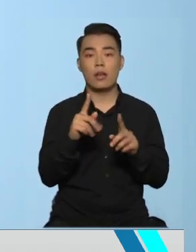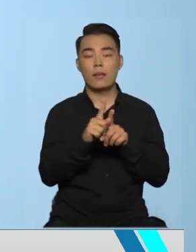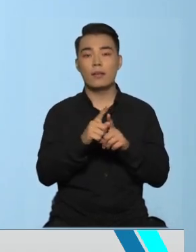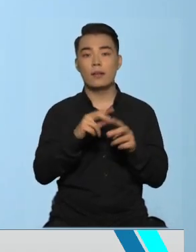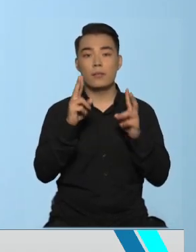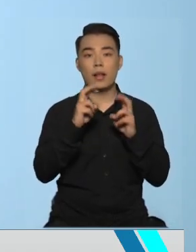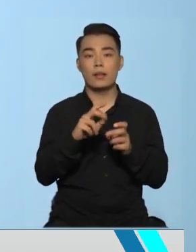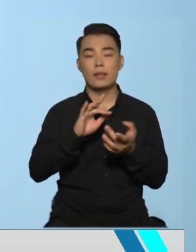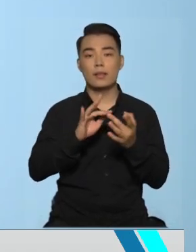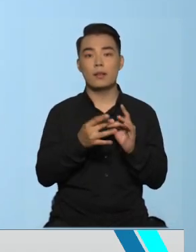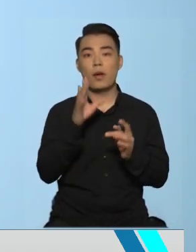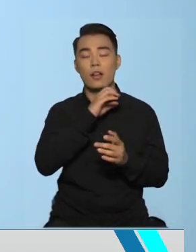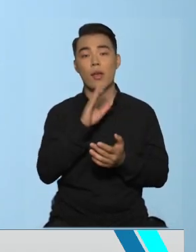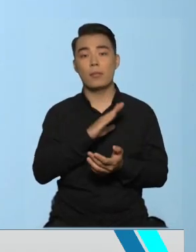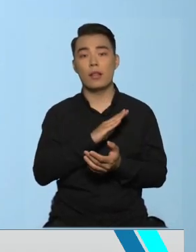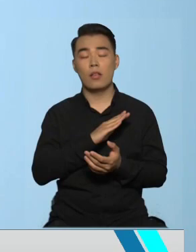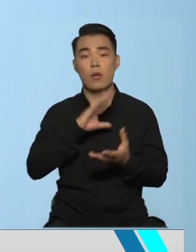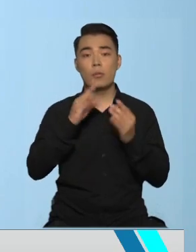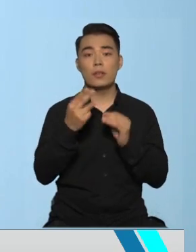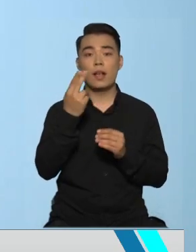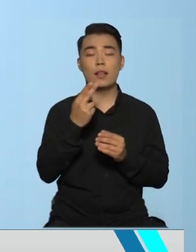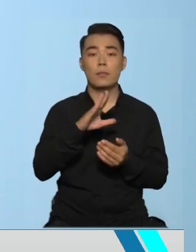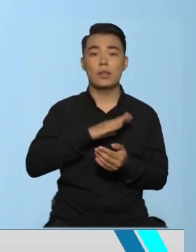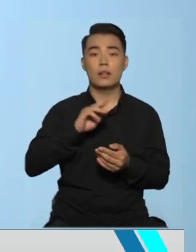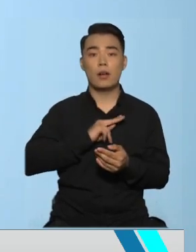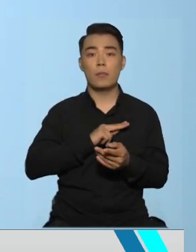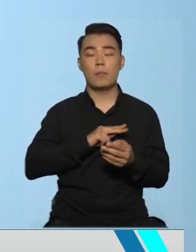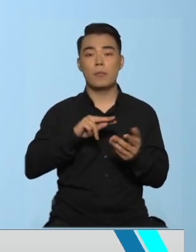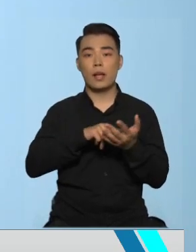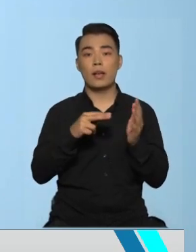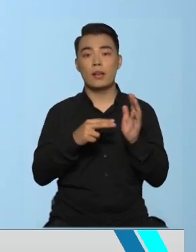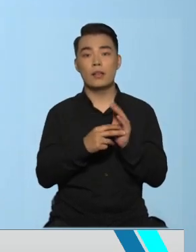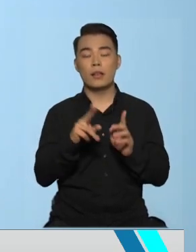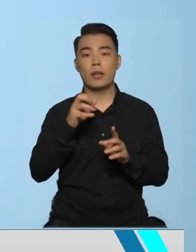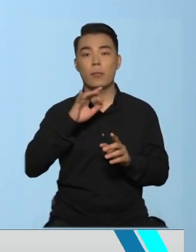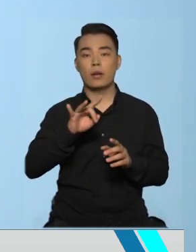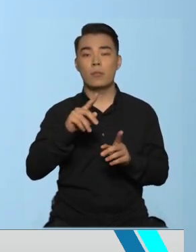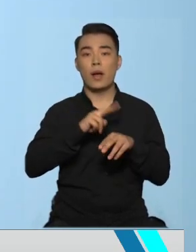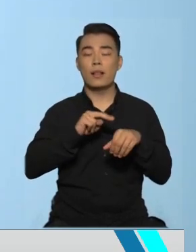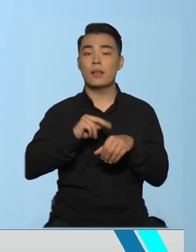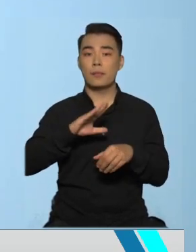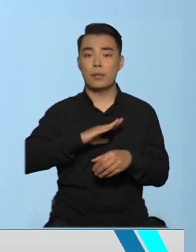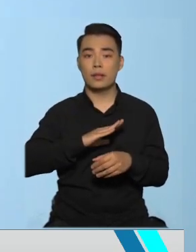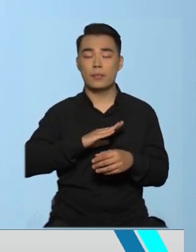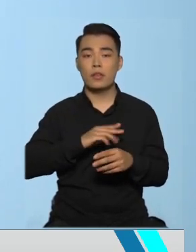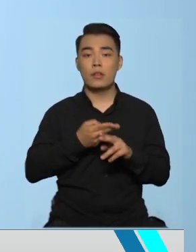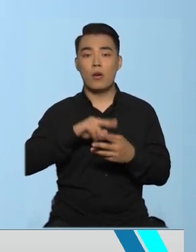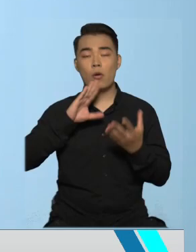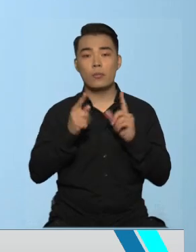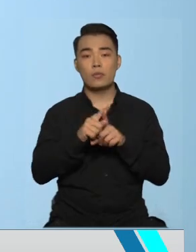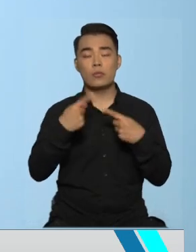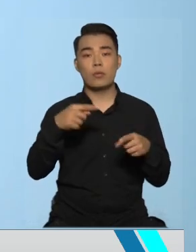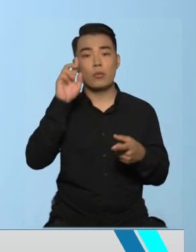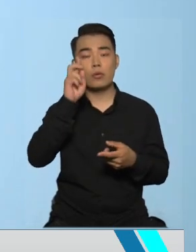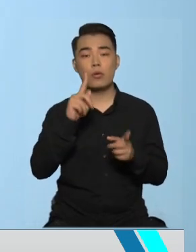расследованию интернет-мошенничеств. В частности, в столице запущен пилотный проект «Киберпол». Основной акцент сделан на усиление взаимодействия с другими